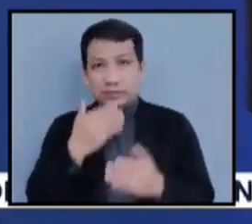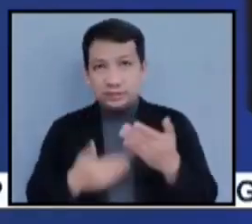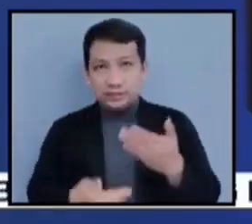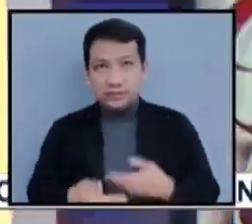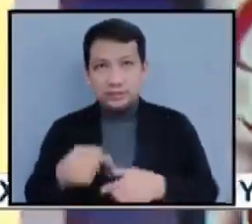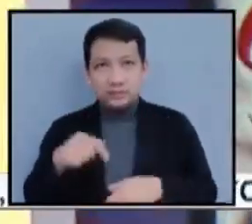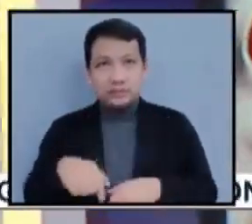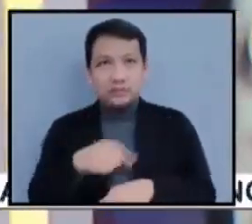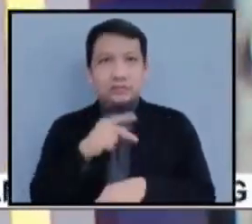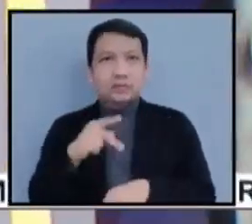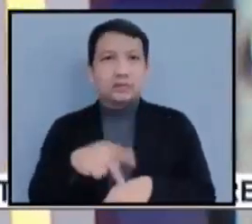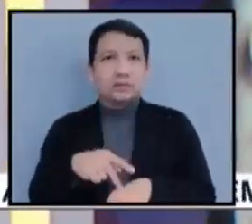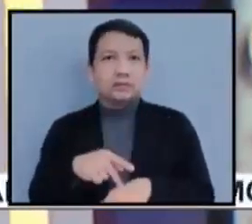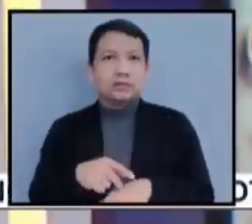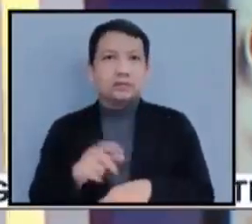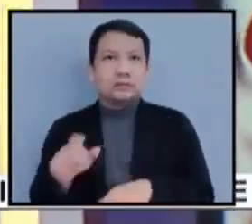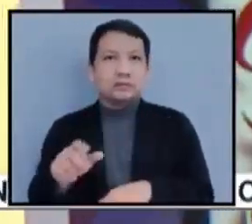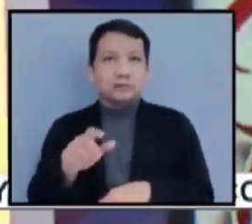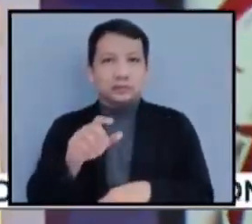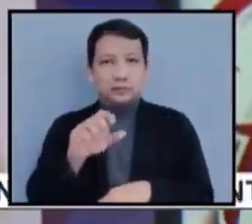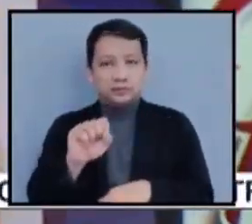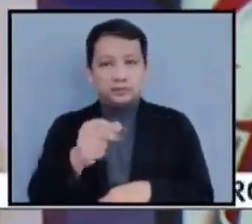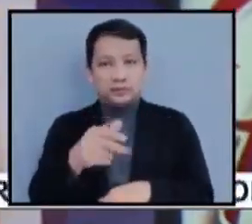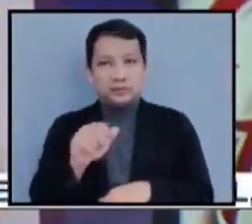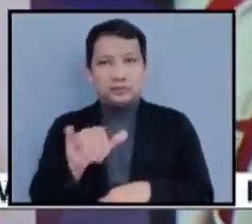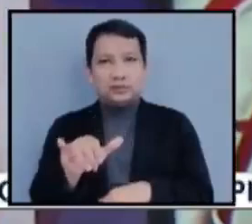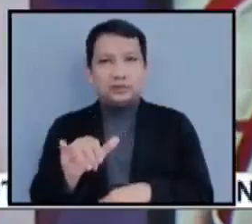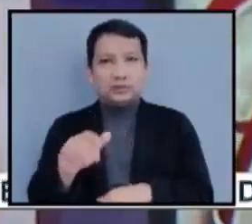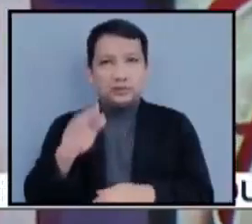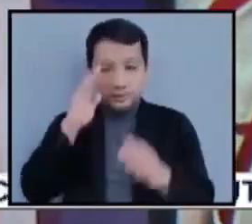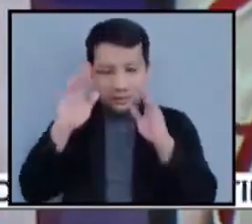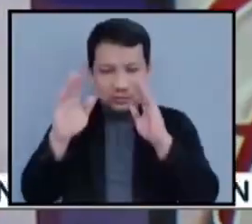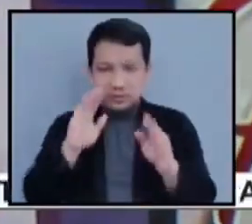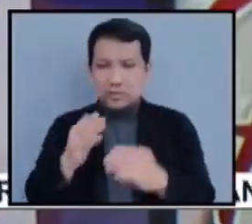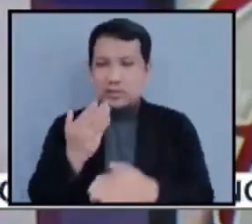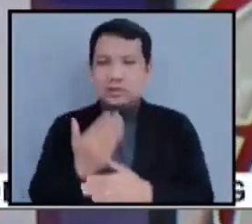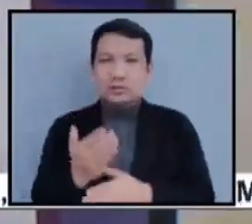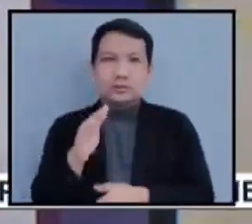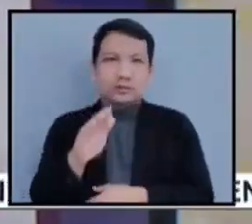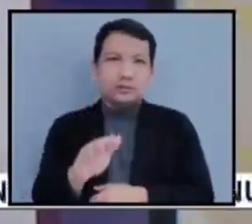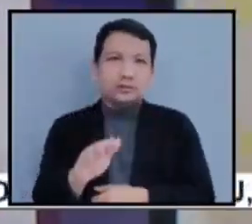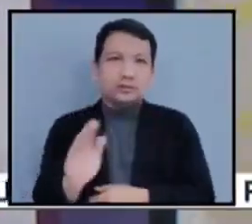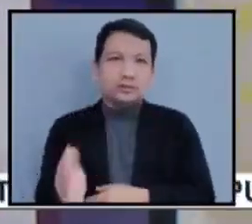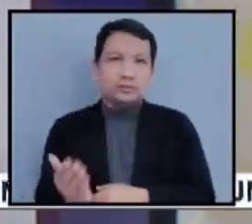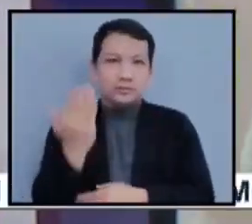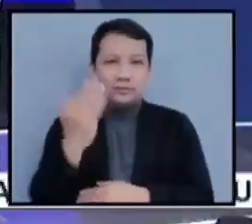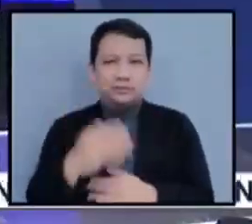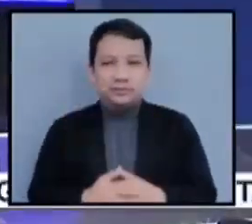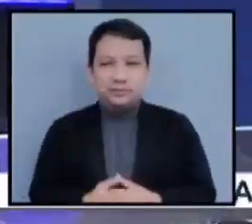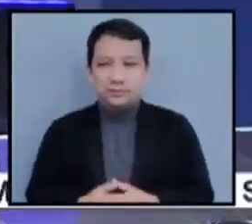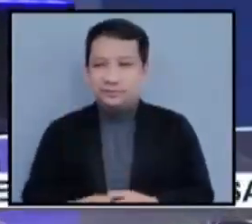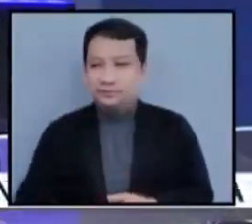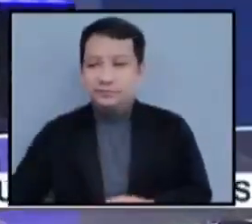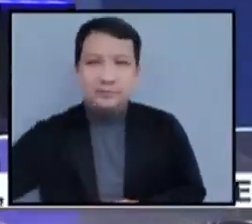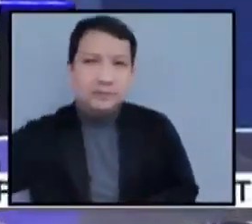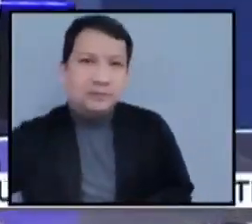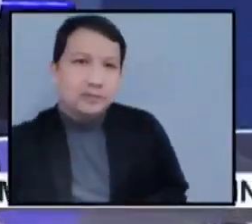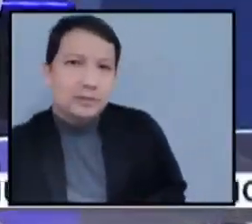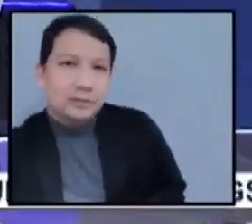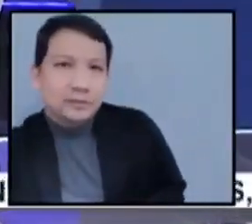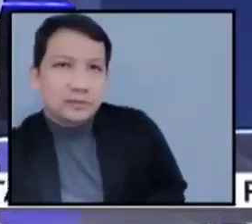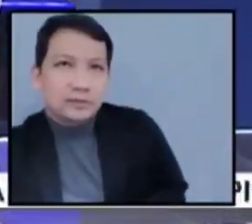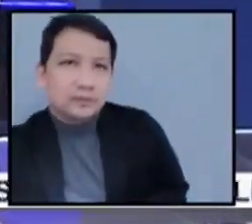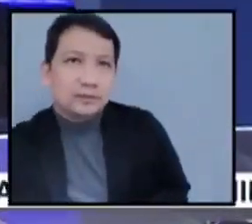Pilipinas, Shane Esteva. Hi, welcome. Good morning po. Good morning. Okay, isa sa mga pangarap mo